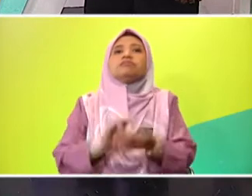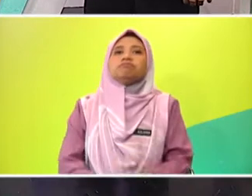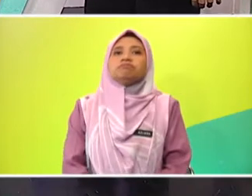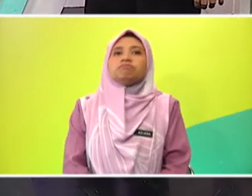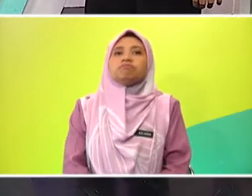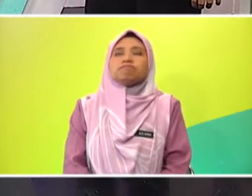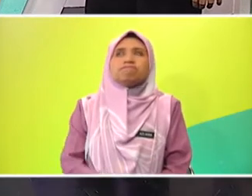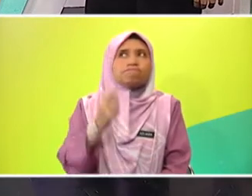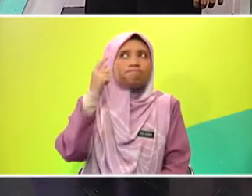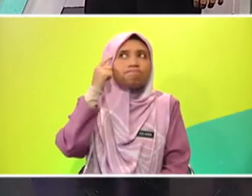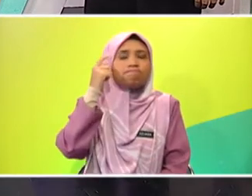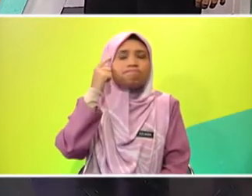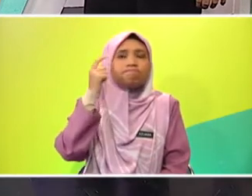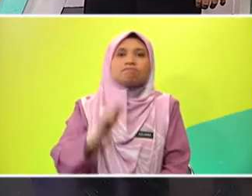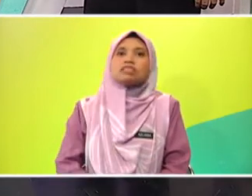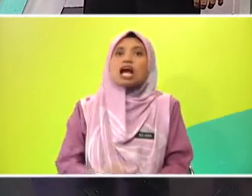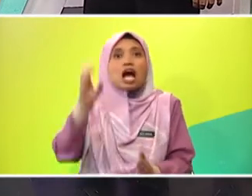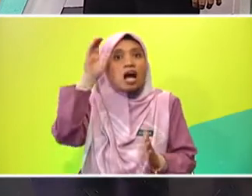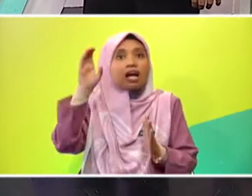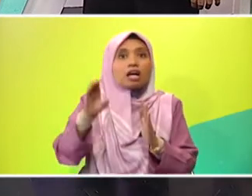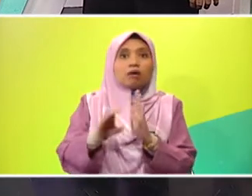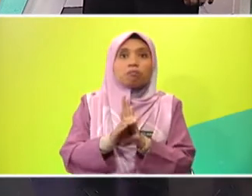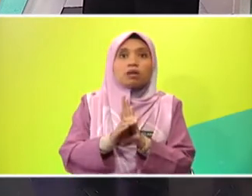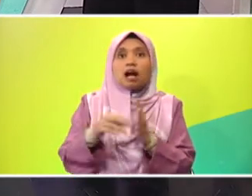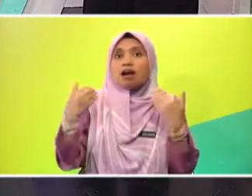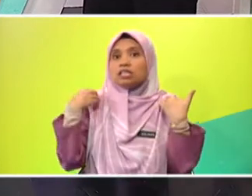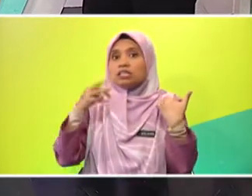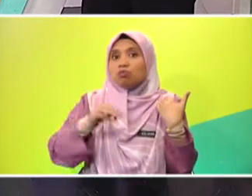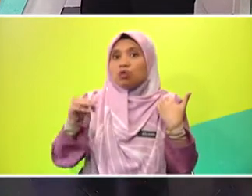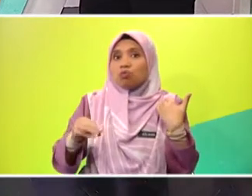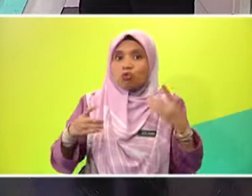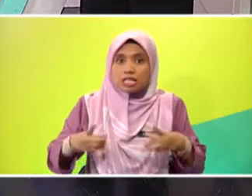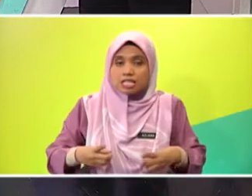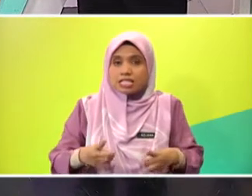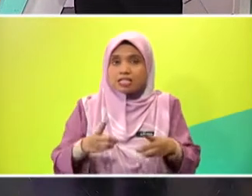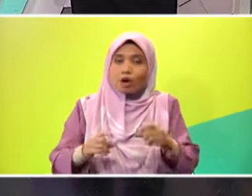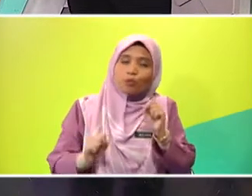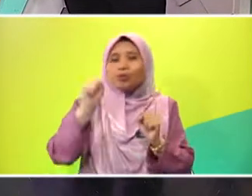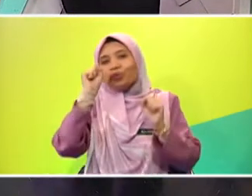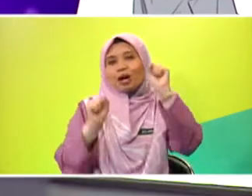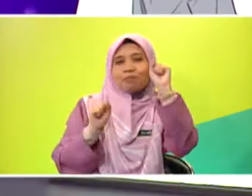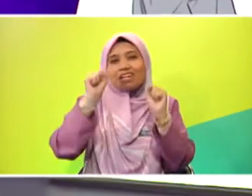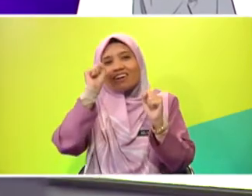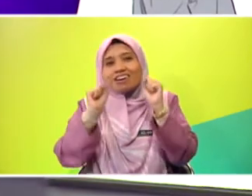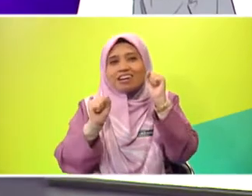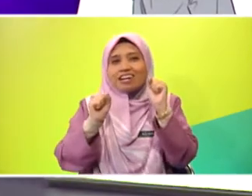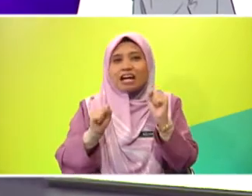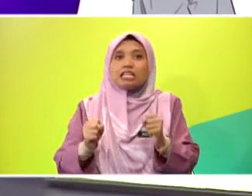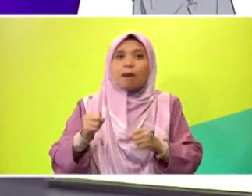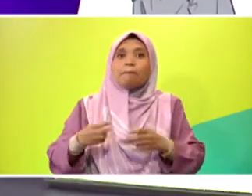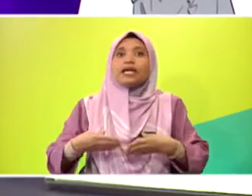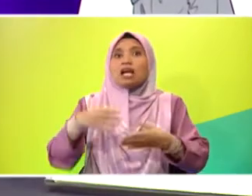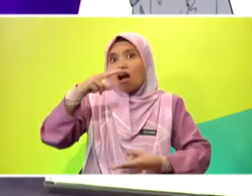Uh kampanye ada murid-murid sedang bersorak kegembiraan menjelang piala